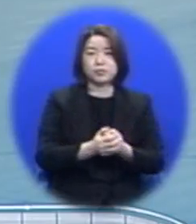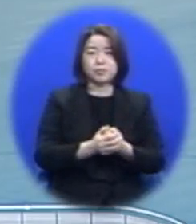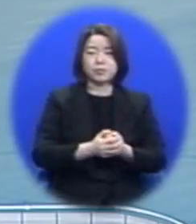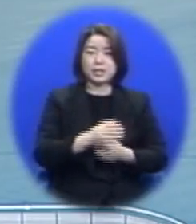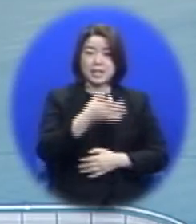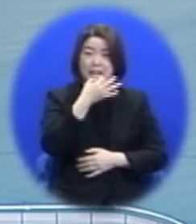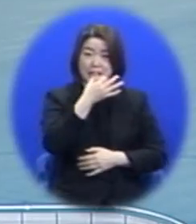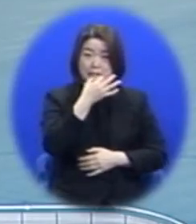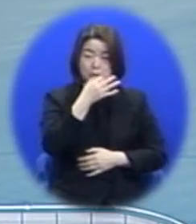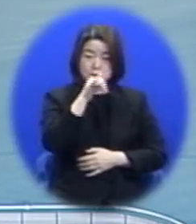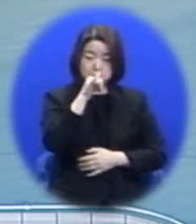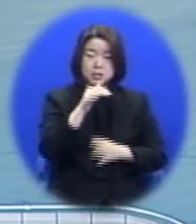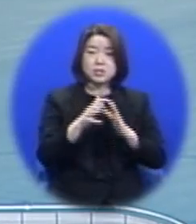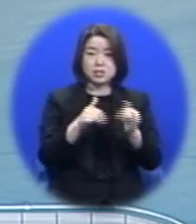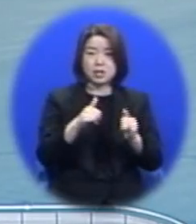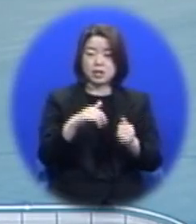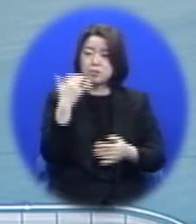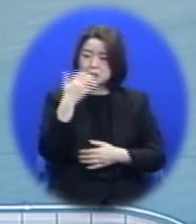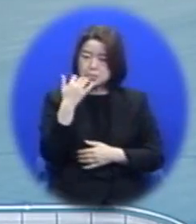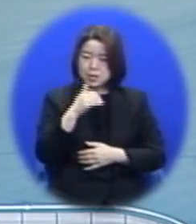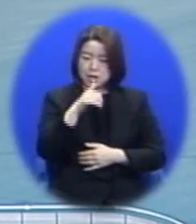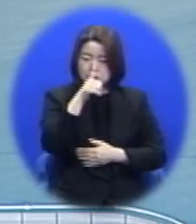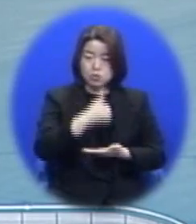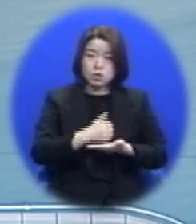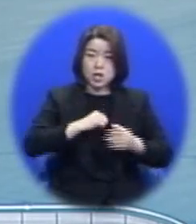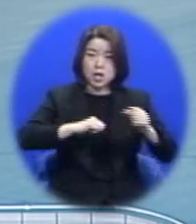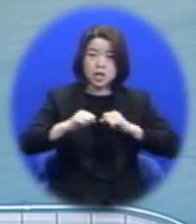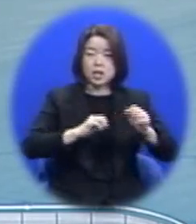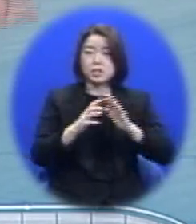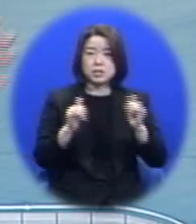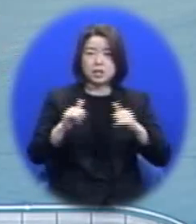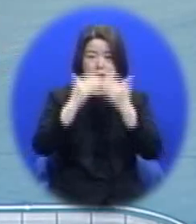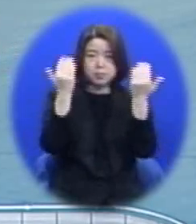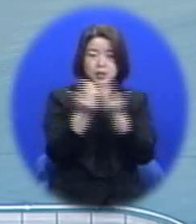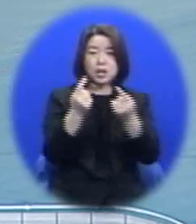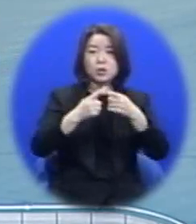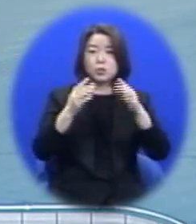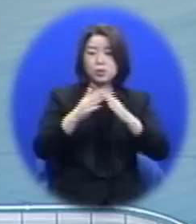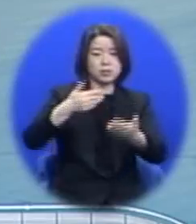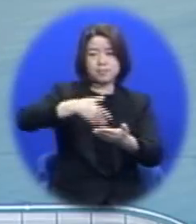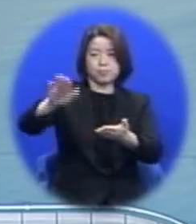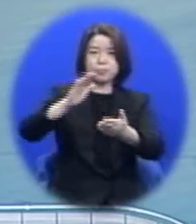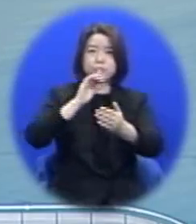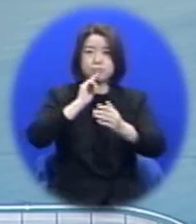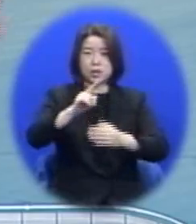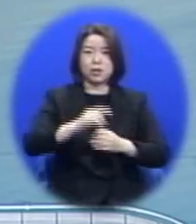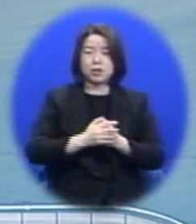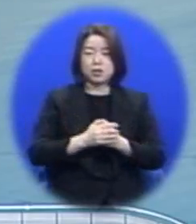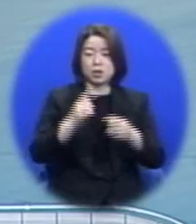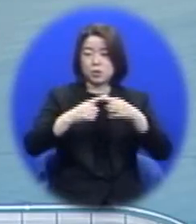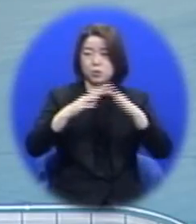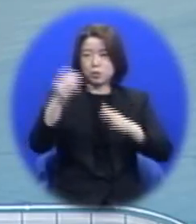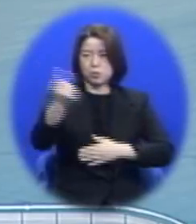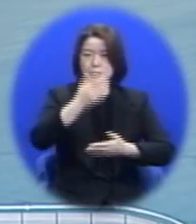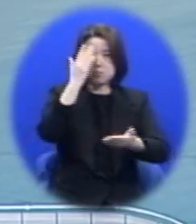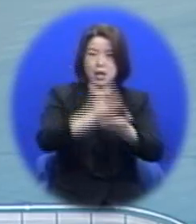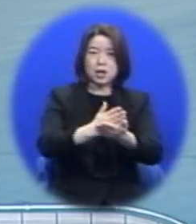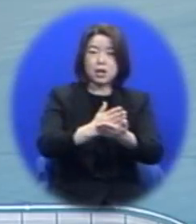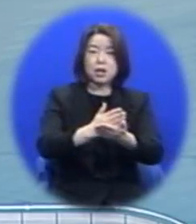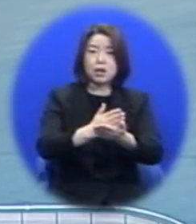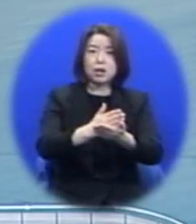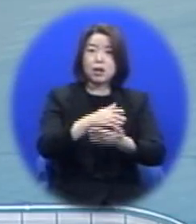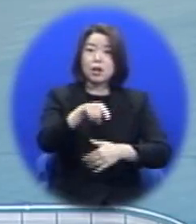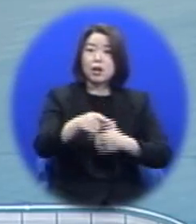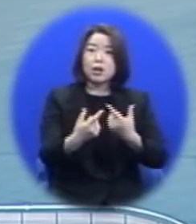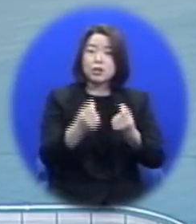탐심을 가지고 있는 사람, 음란한 죄를 짓고 있는 사람 다 교회에서 떠나세요. 교회 나오지 마세요.